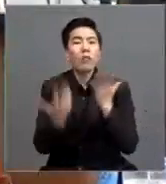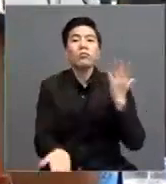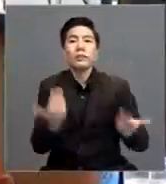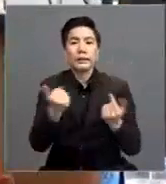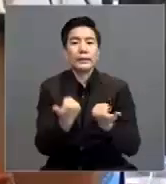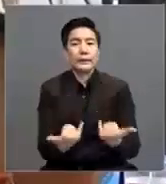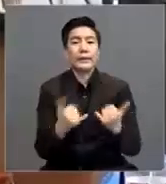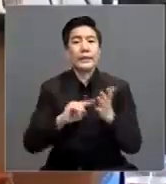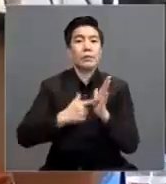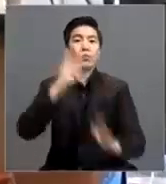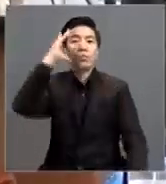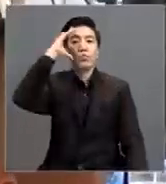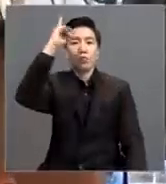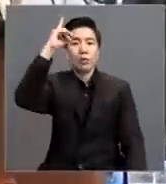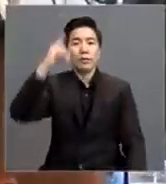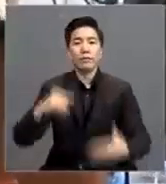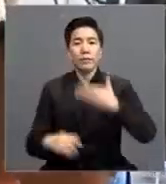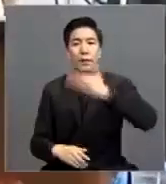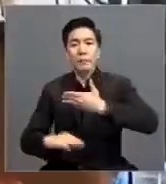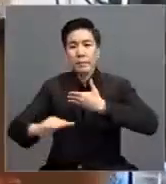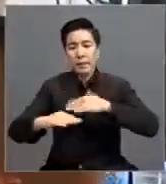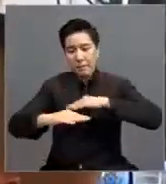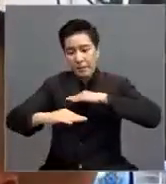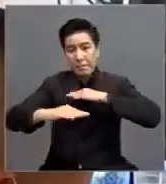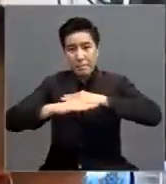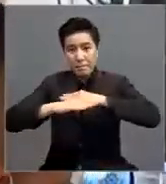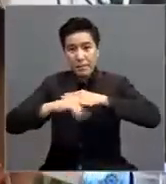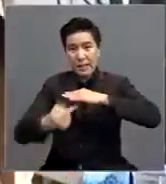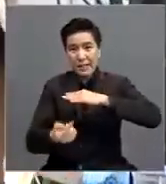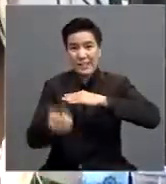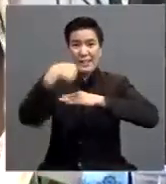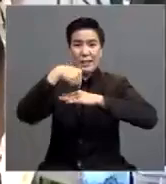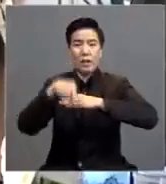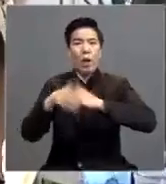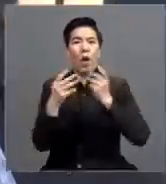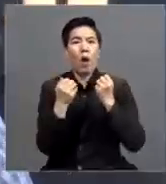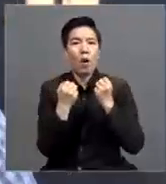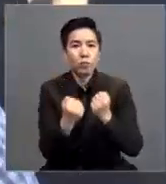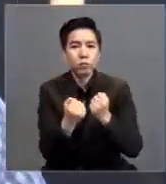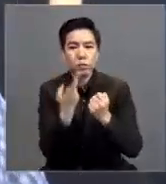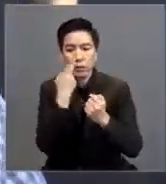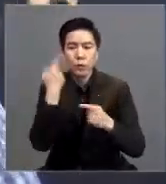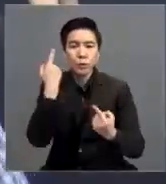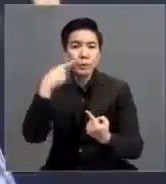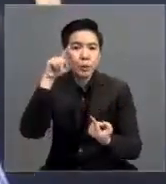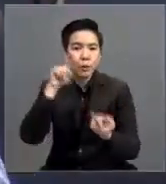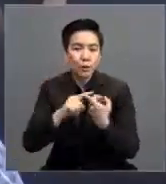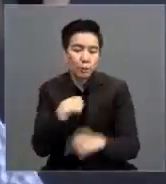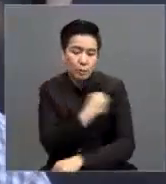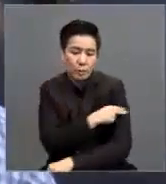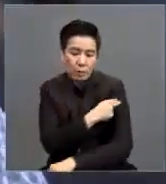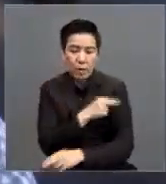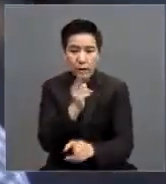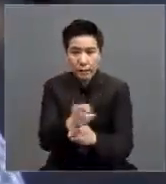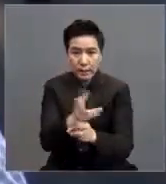ผันแต่ว่านับตั้งแต่พรุ่งนี้ไปจะมีการเข้มงวดมากขึ้นยกเว้นให้ผ่านเฉพาะพาหนะที่ใช้เพื่อประโยชน์ใน